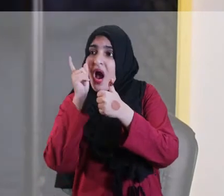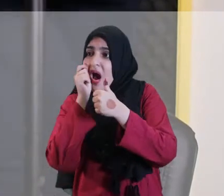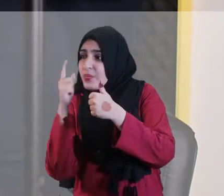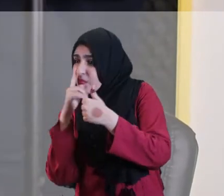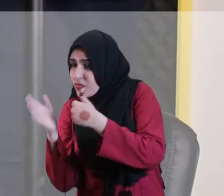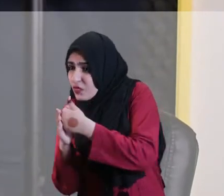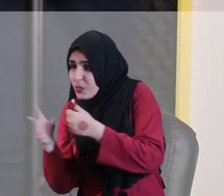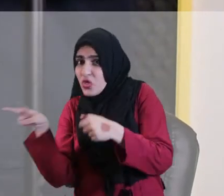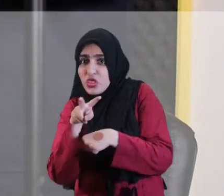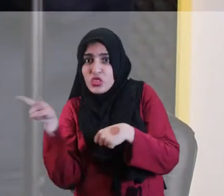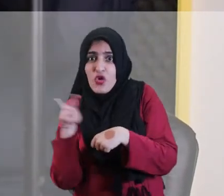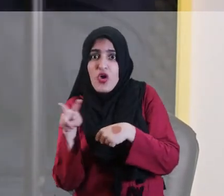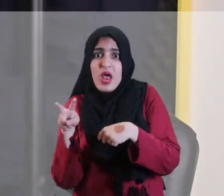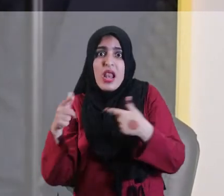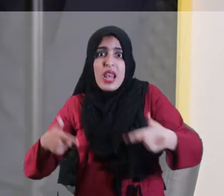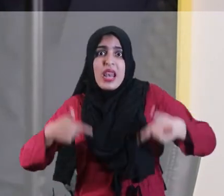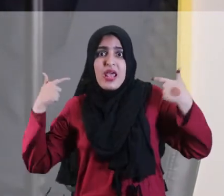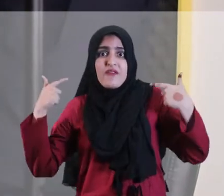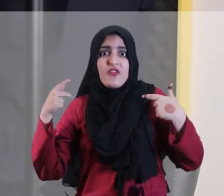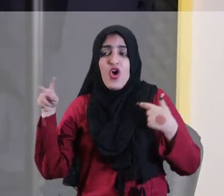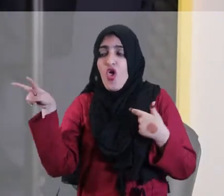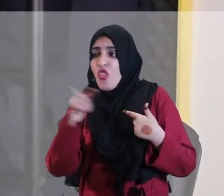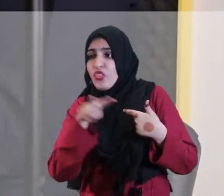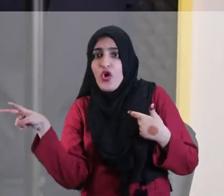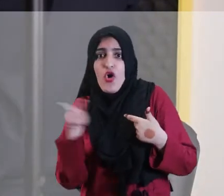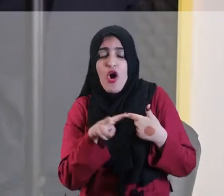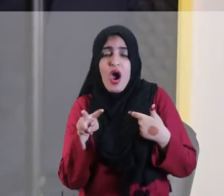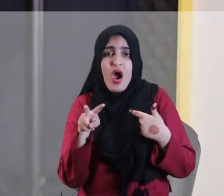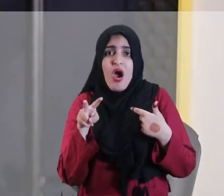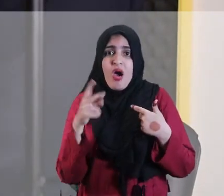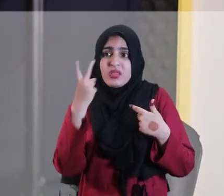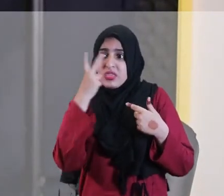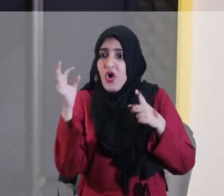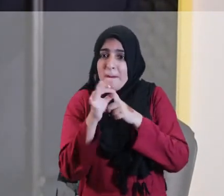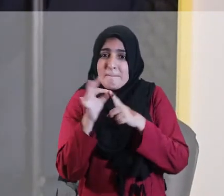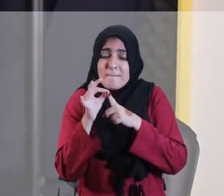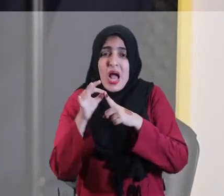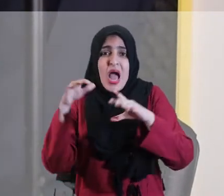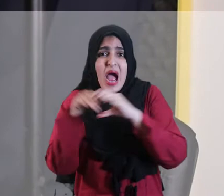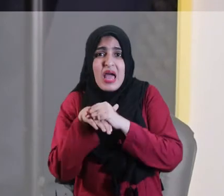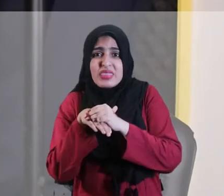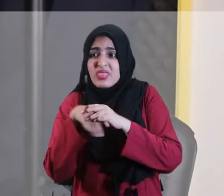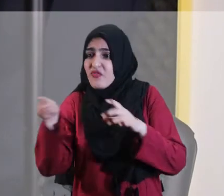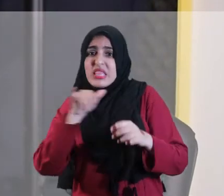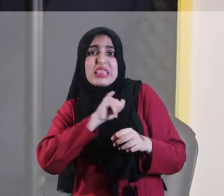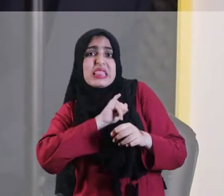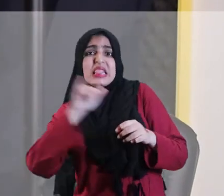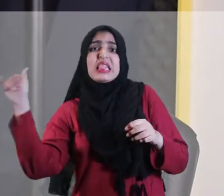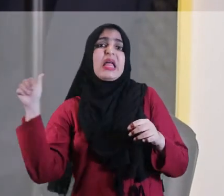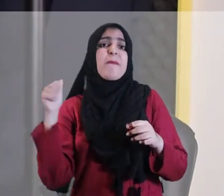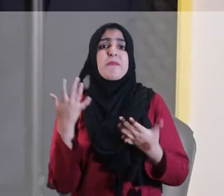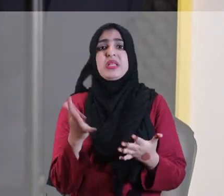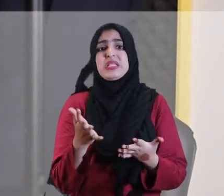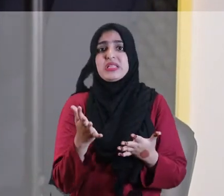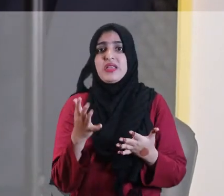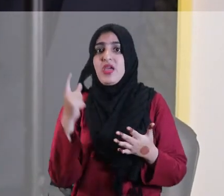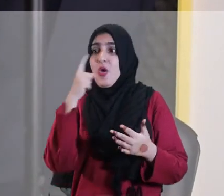दोनों हाथ से सलाम खड़े होकर कि नहीं नहीं पता कि औरतों की इज्जत और